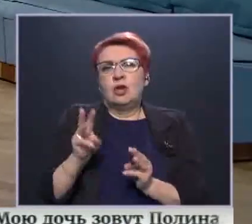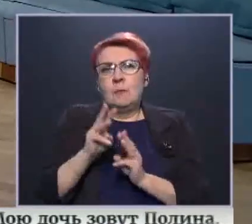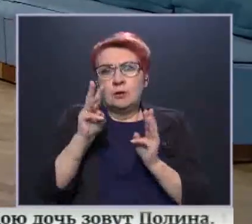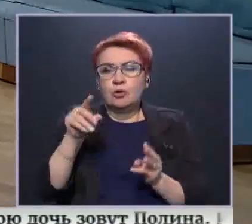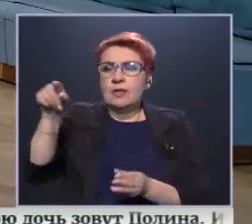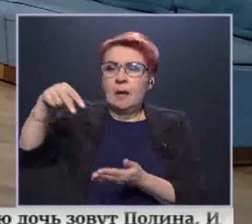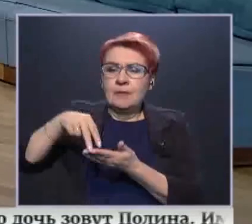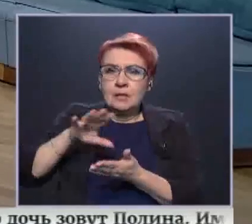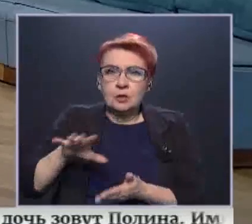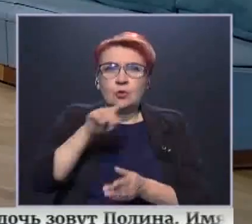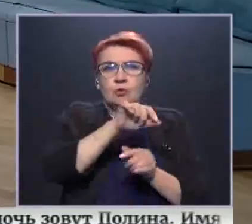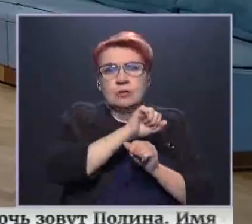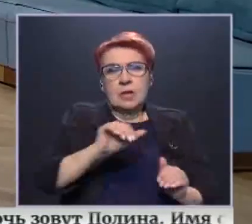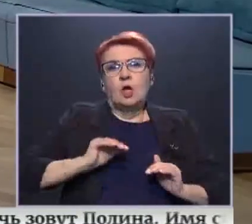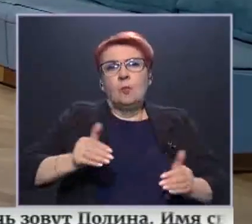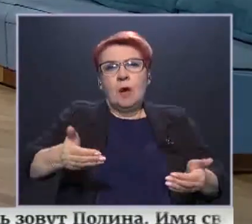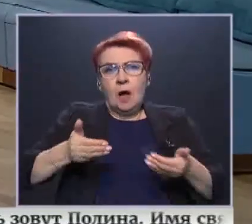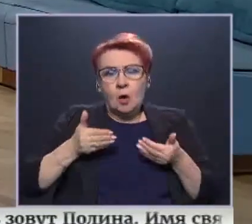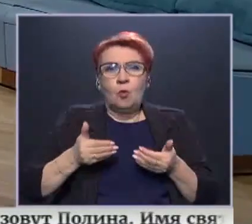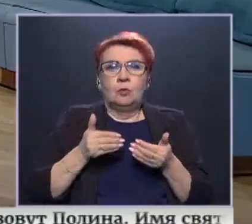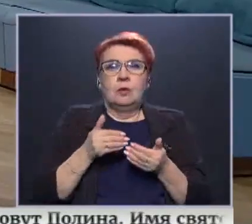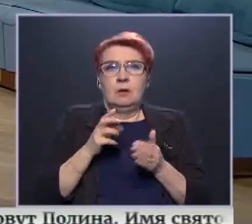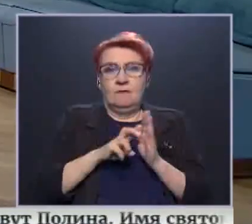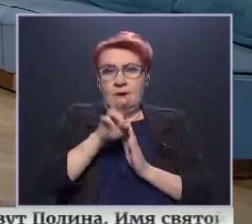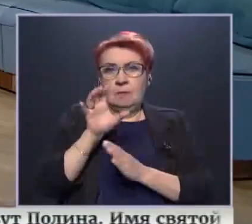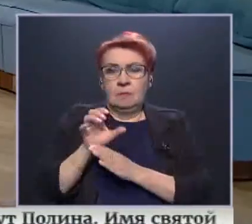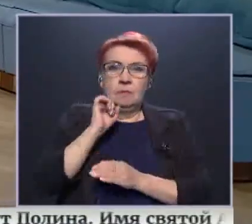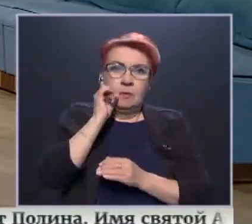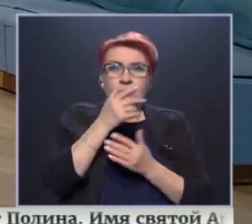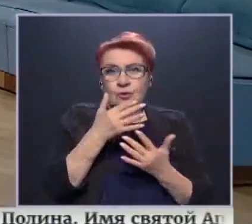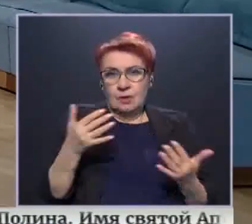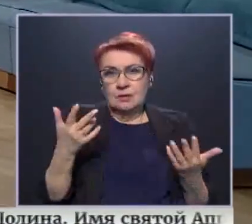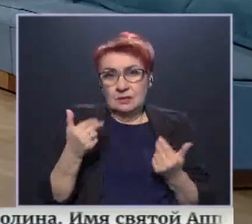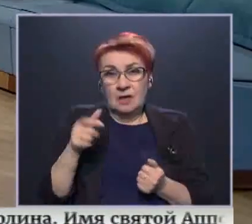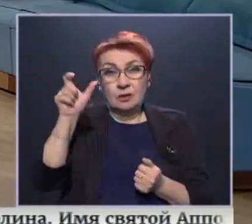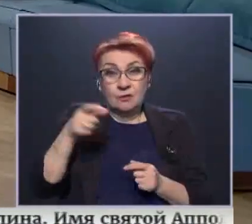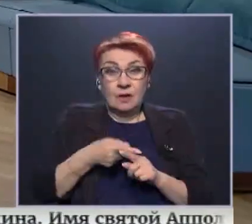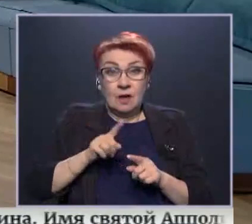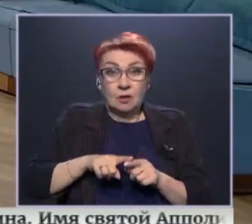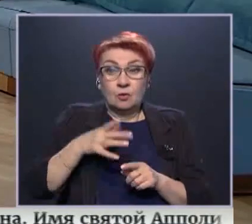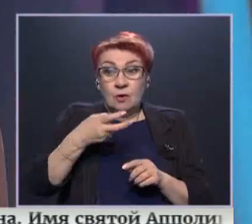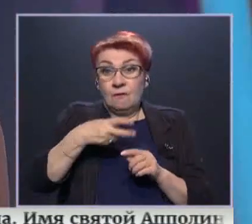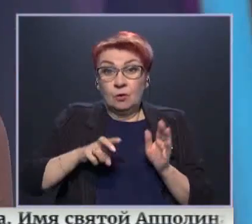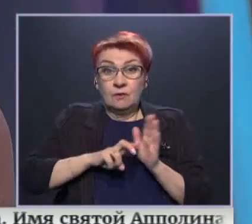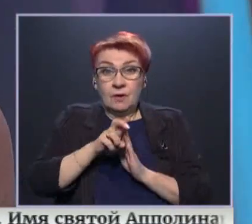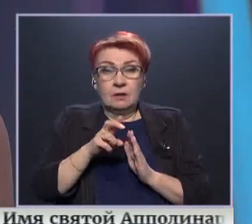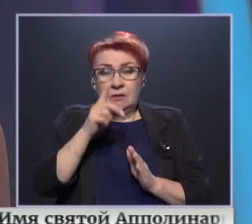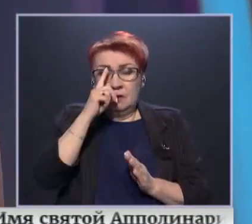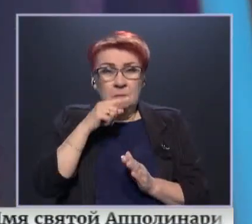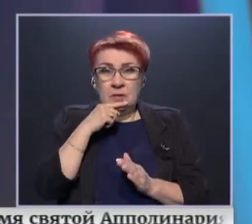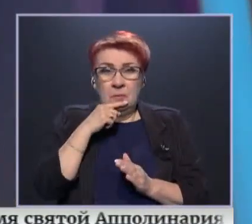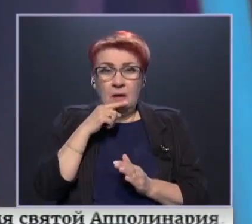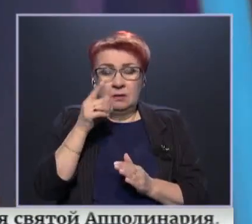там не стой. Юбка слишком короткая. Вот это не так, это здесь. И вот человек, который потом выходит, он не очень понимает, он